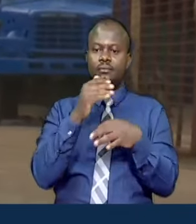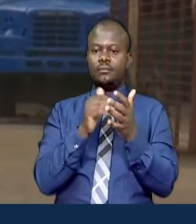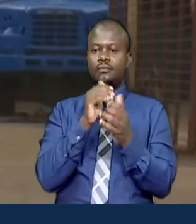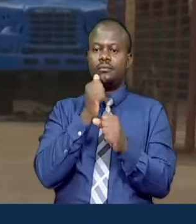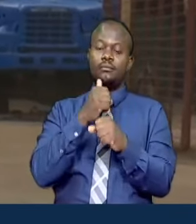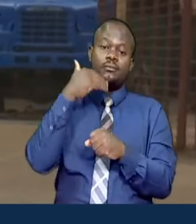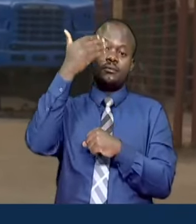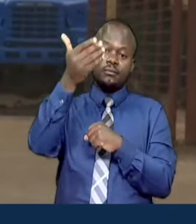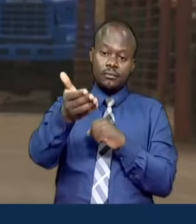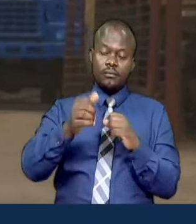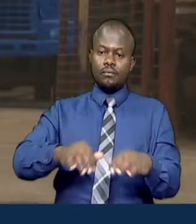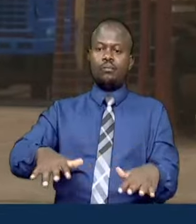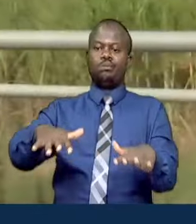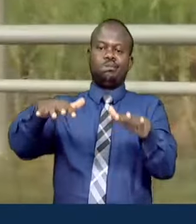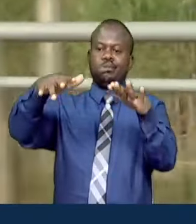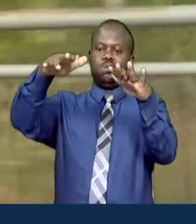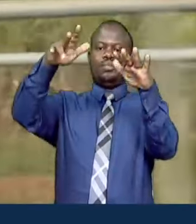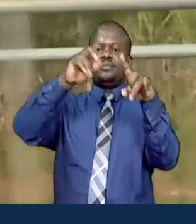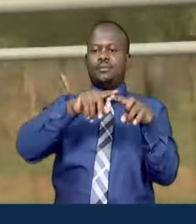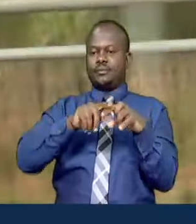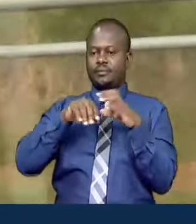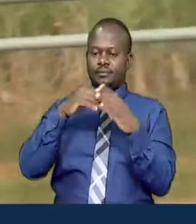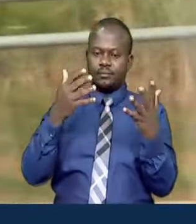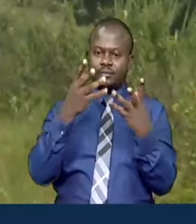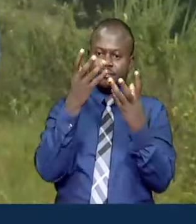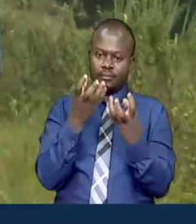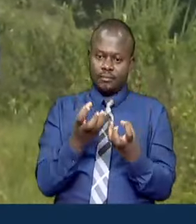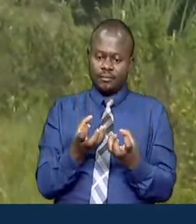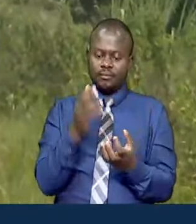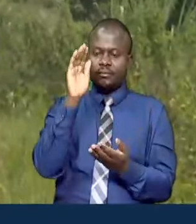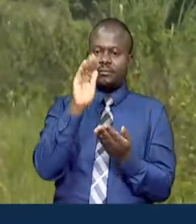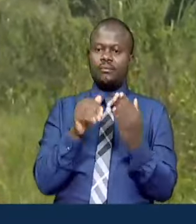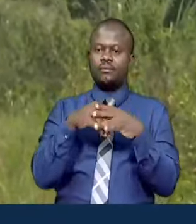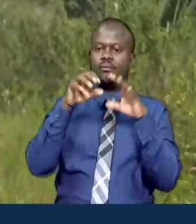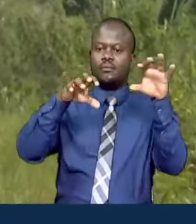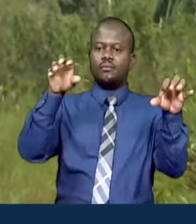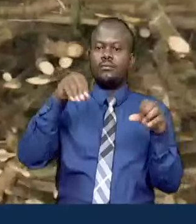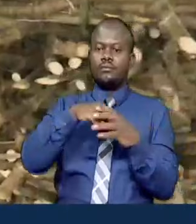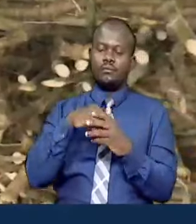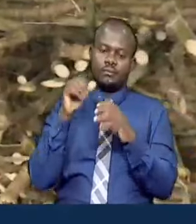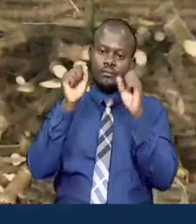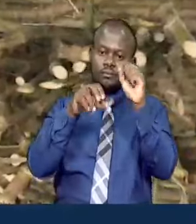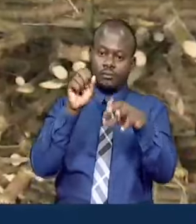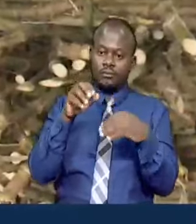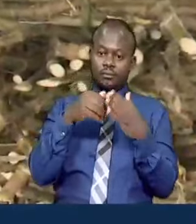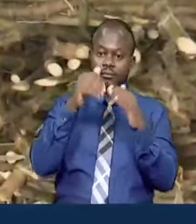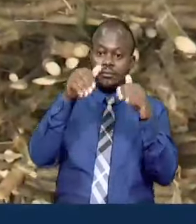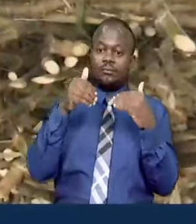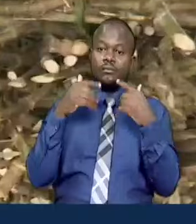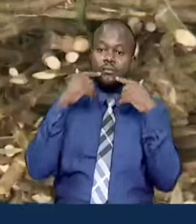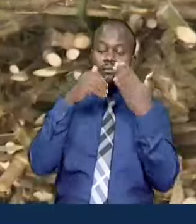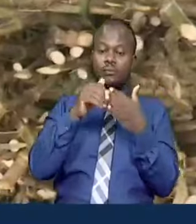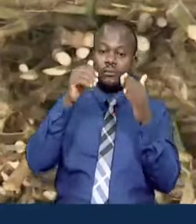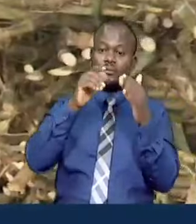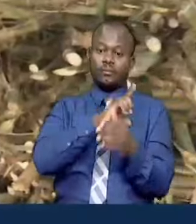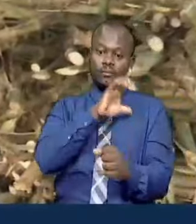y'uko imyuzure yibasiye ibishanga bitandukanye imaze gukama ku buryo imodoka zishobora kujya hariho hose gupakira ibisheke. Abahinzi bemeza ko ari amahirwe akomeye kuri